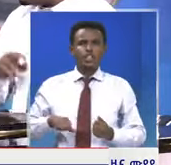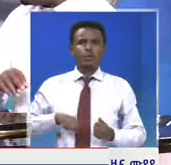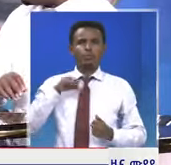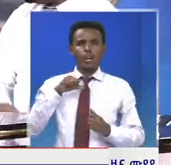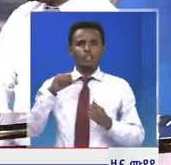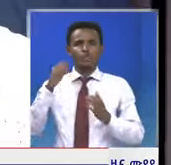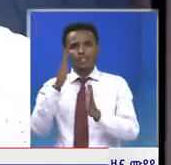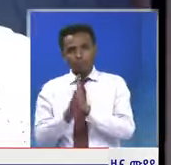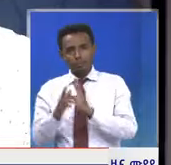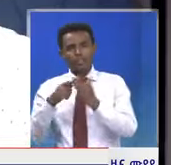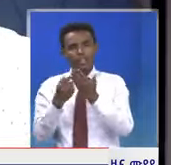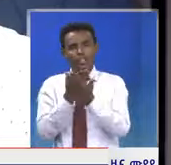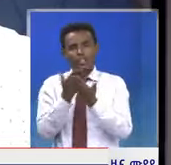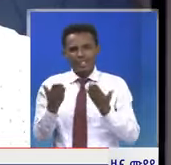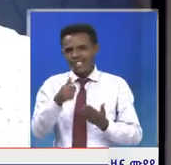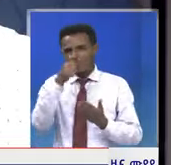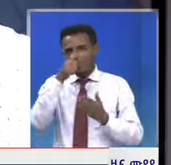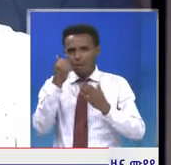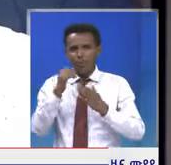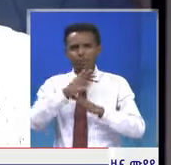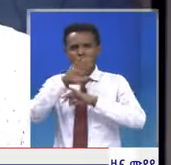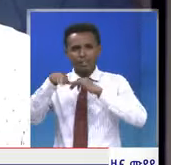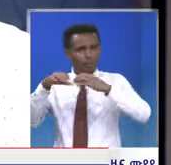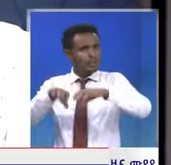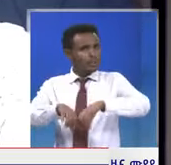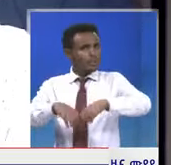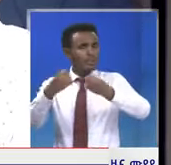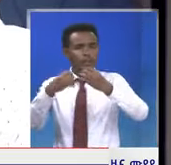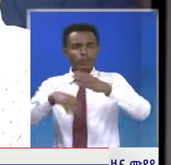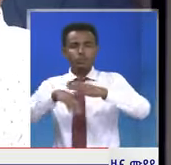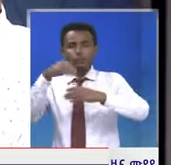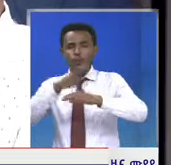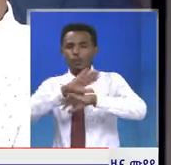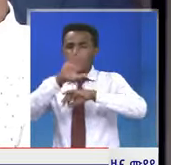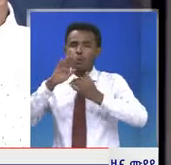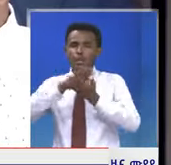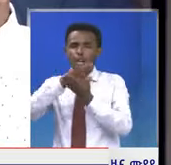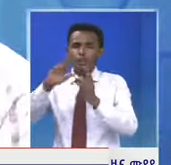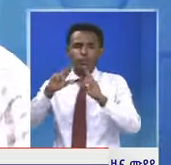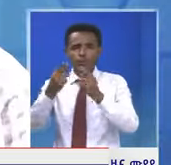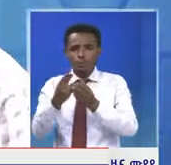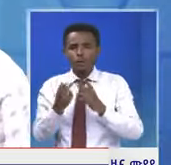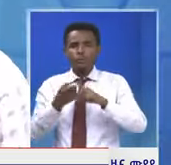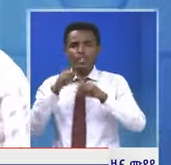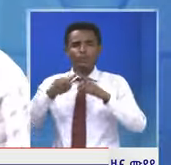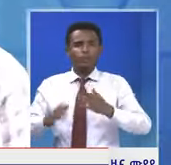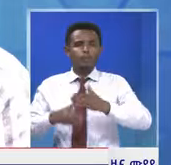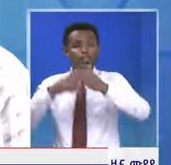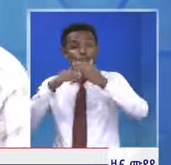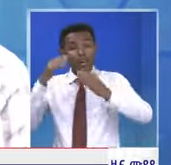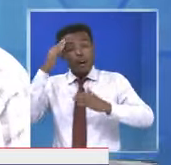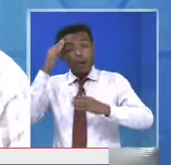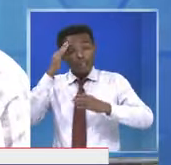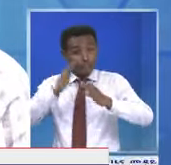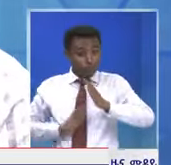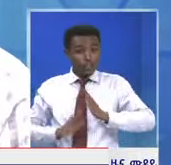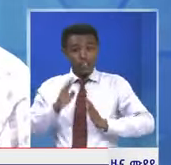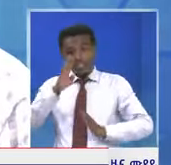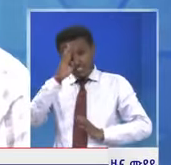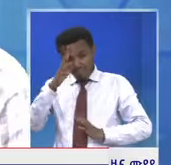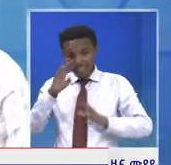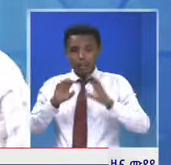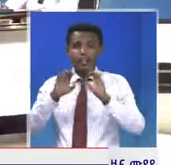መላው ኢትዮጵያዊ ሁሉ ከዚህ ስብራት ለመውጣት በወራሪ ቡድኑ የወደሙ ትምህርት ቤቶችን መልሶ በመገንባት አዋቂ ትውልድ እንዲፈጠር